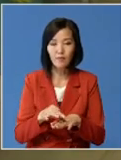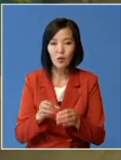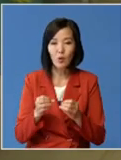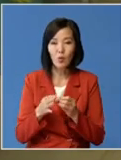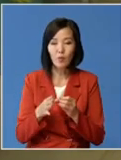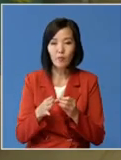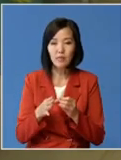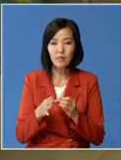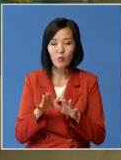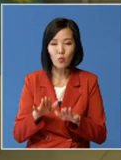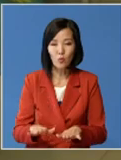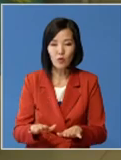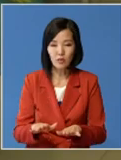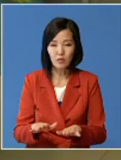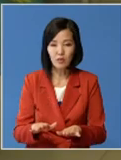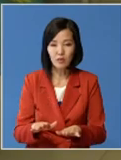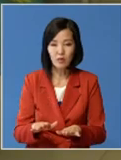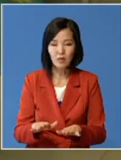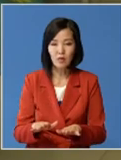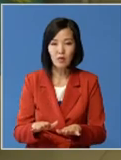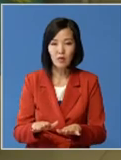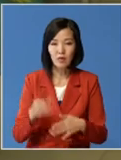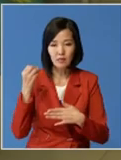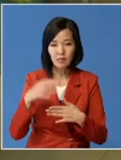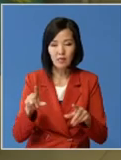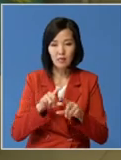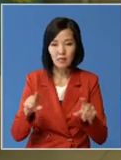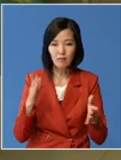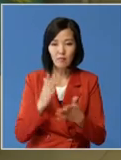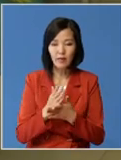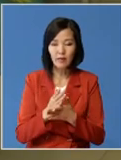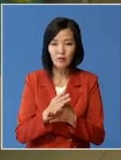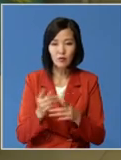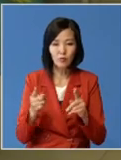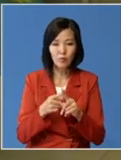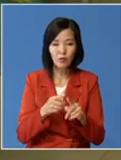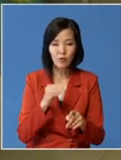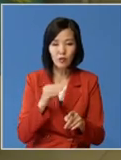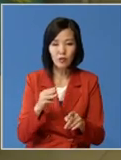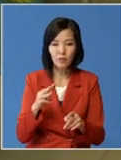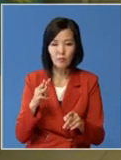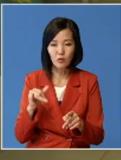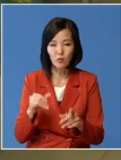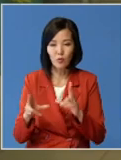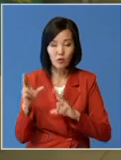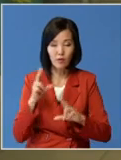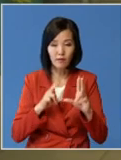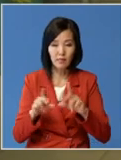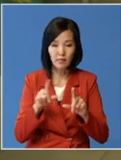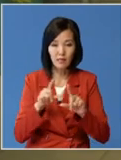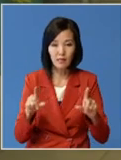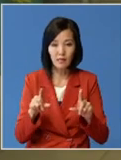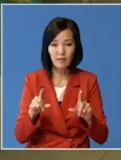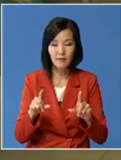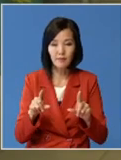15 жаңағы тестілеу орталығы бар. Соның біреуі осы Жетісу мемлекеттік университеті.